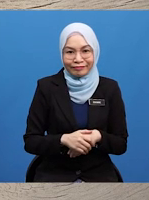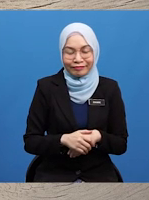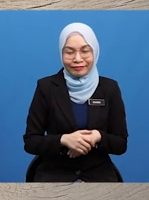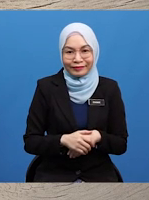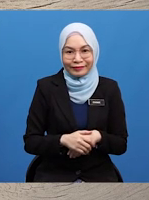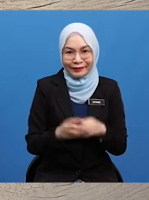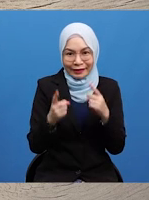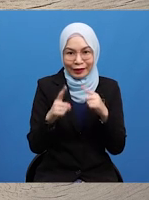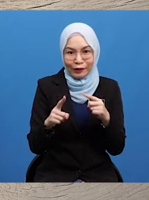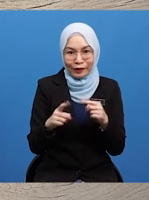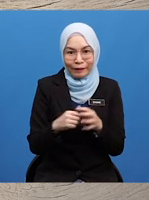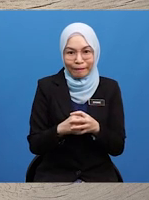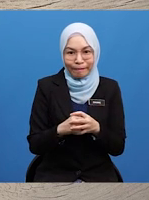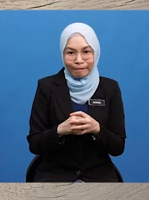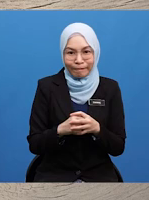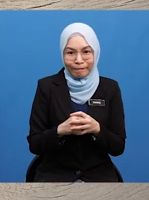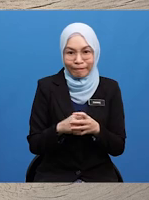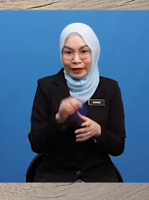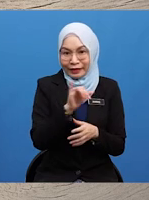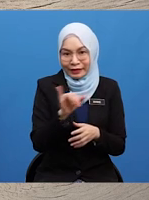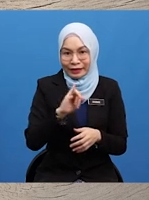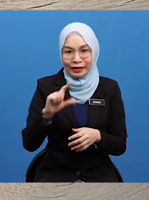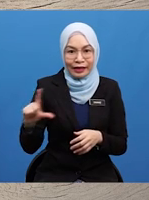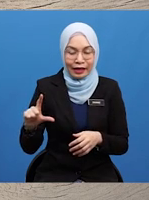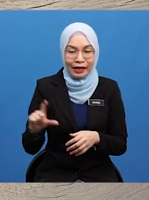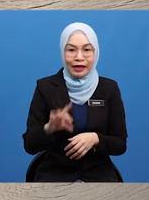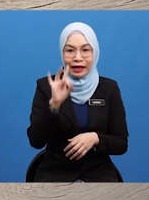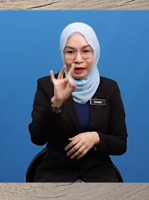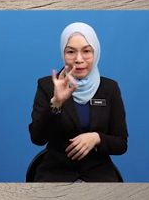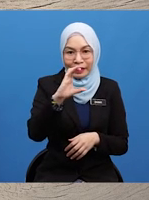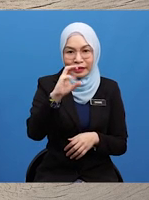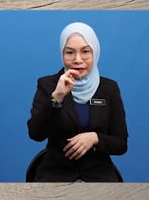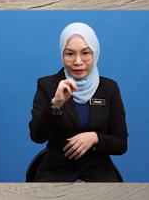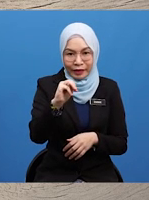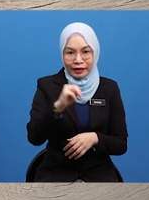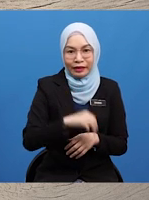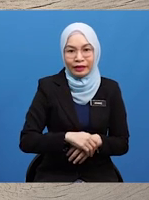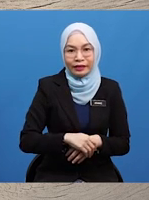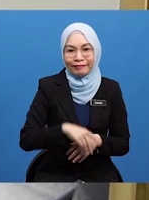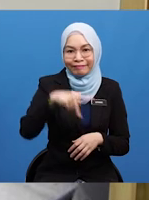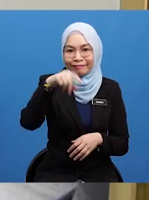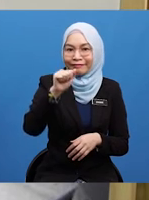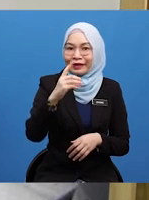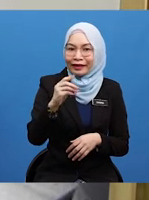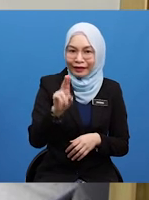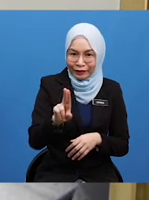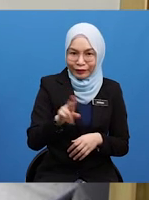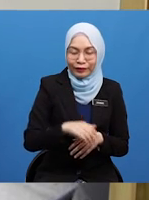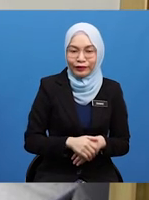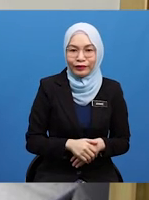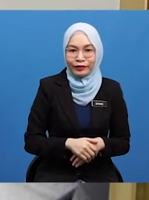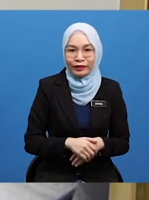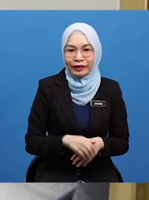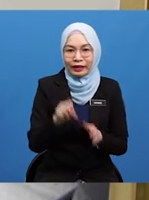Jawapannya ialah 8 cm padu. Terbaik semua. Secara